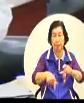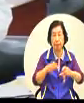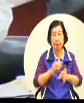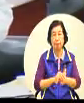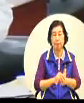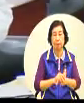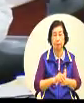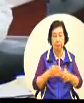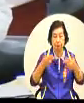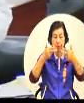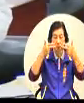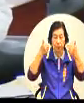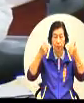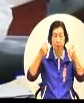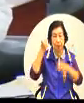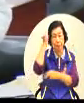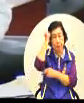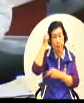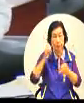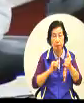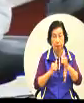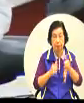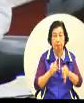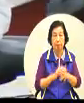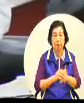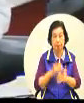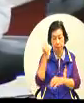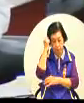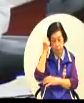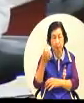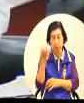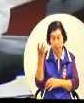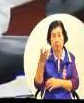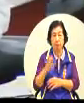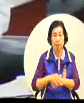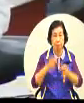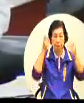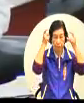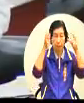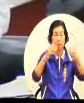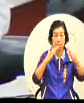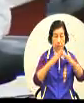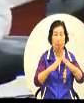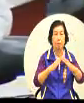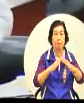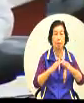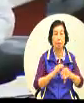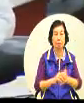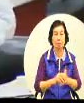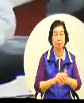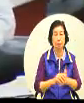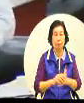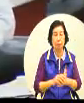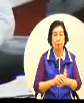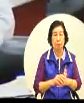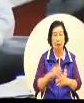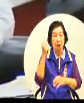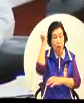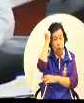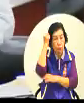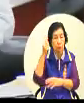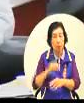原住民市民朋友也蛮多，高雄市都会区啊，将近也有